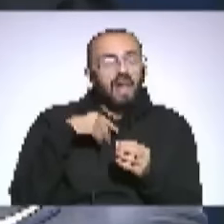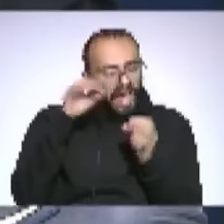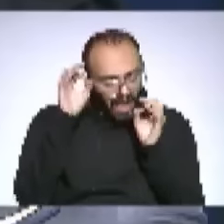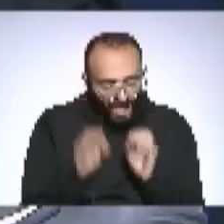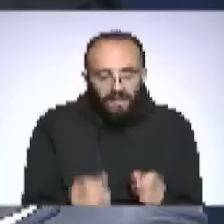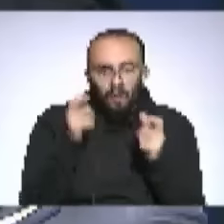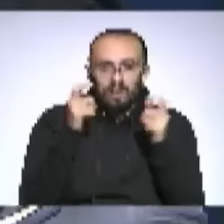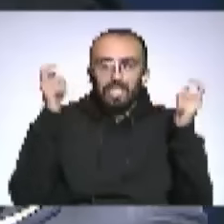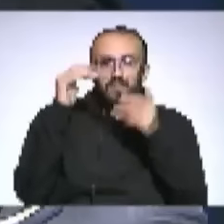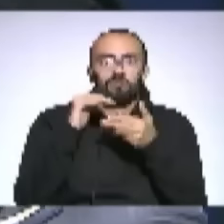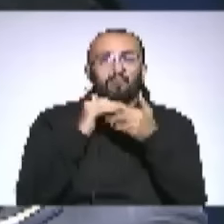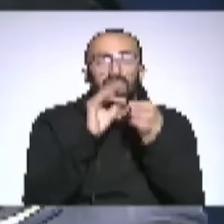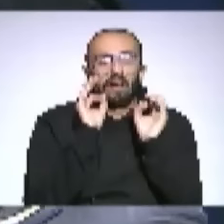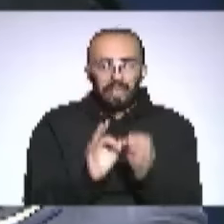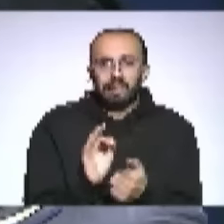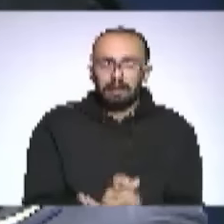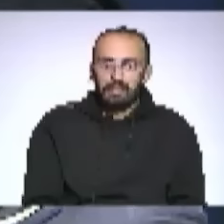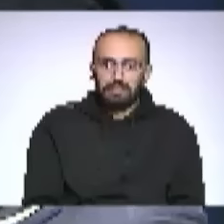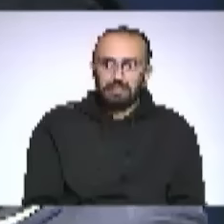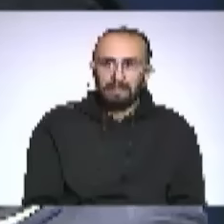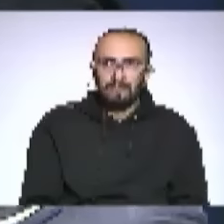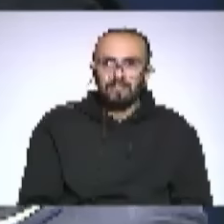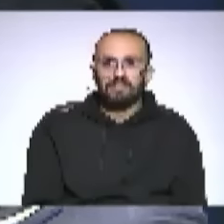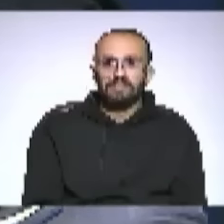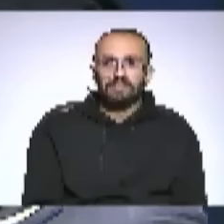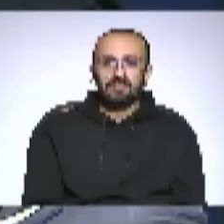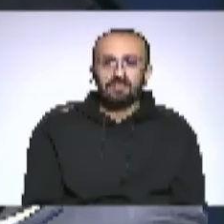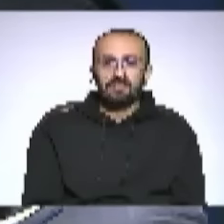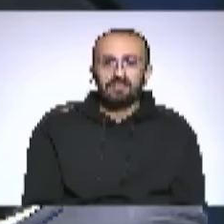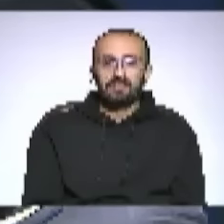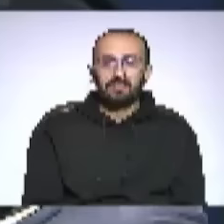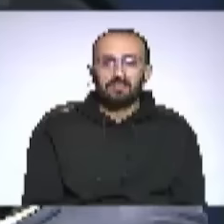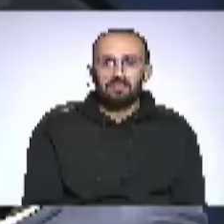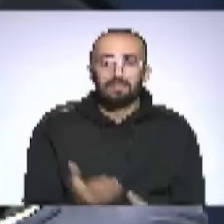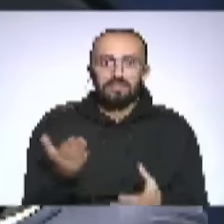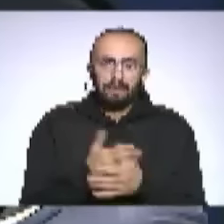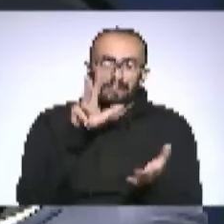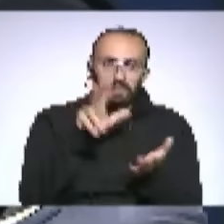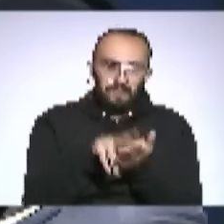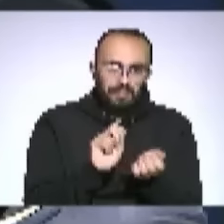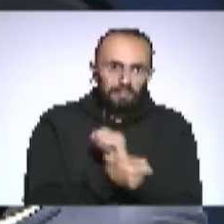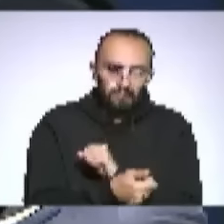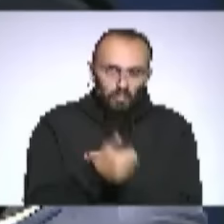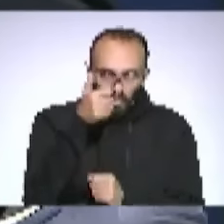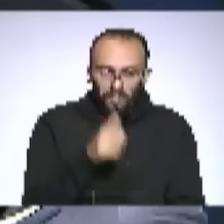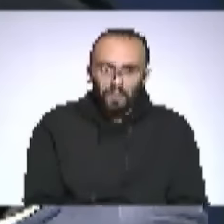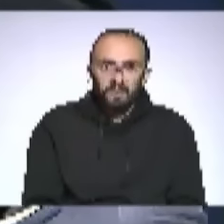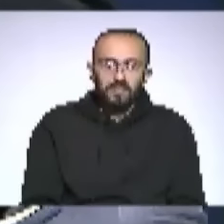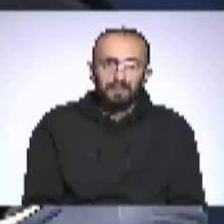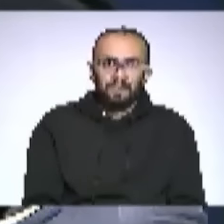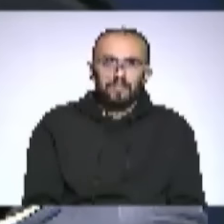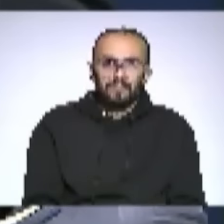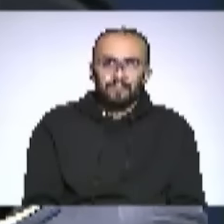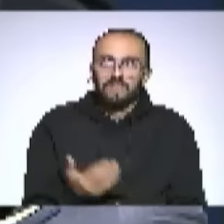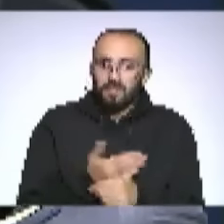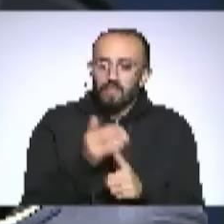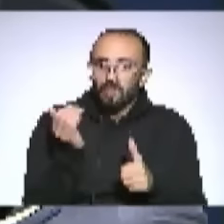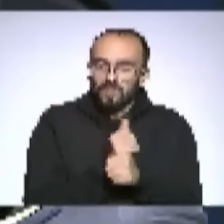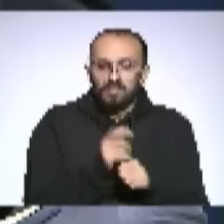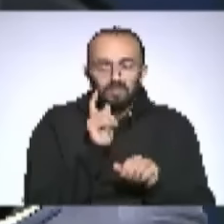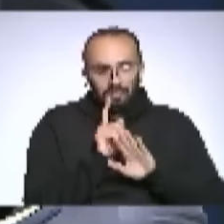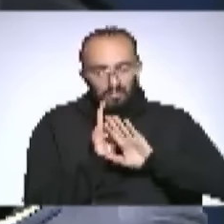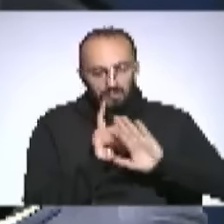هيساعدك ويسهل لك مهمه تغيير المله عشان تقدر تاخد حكم وبالتالي لا نجرح لا في زوجه